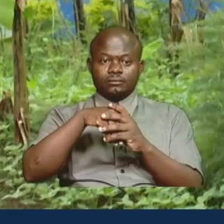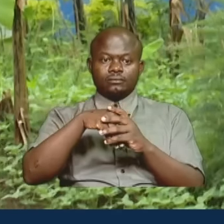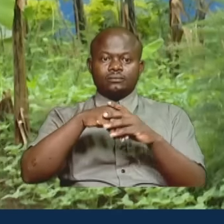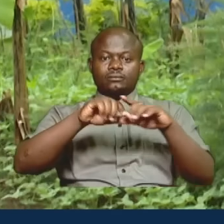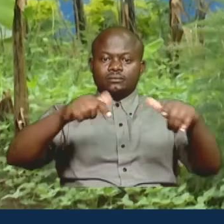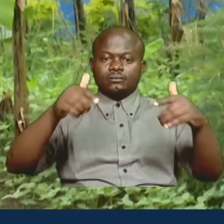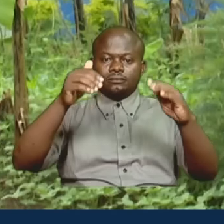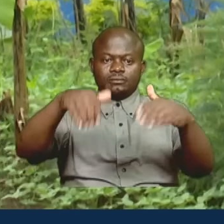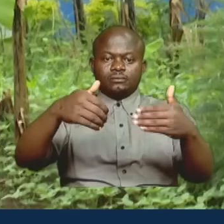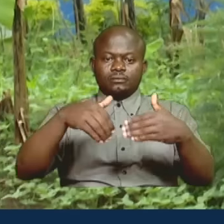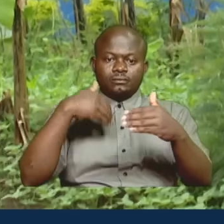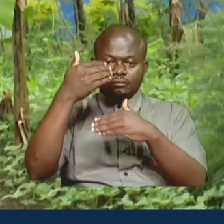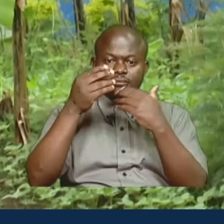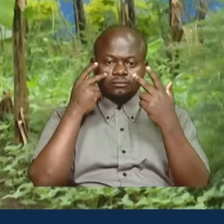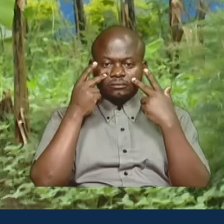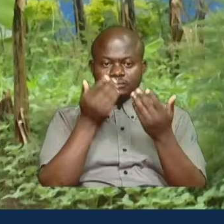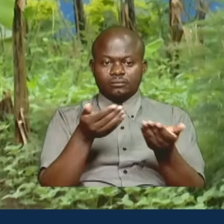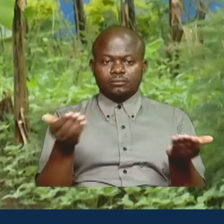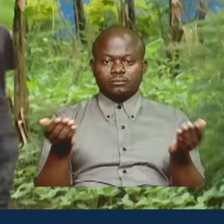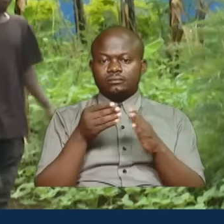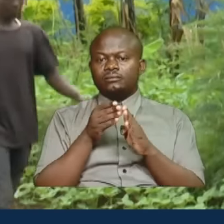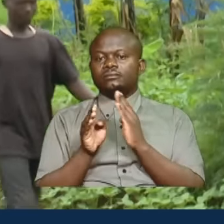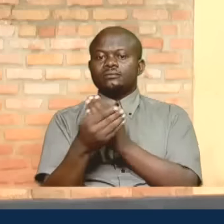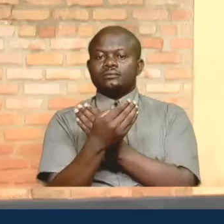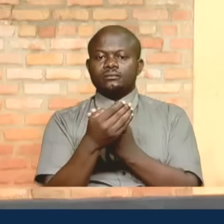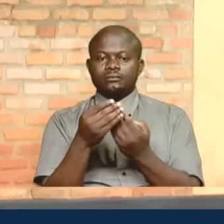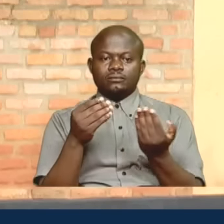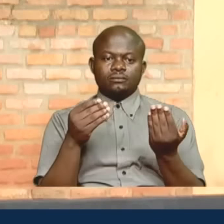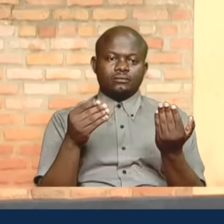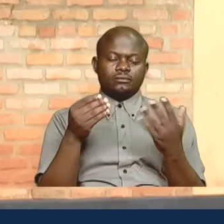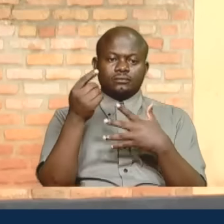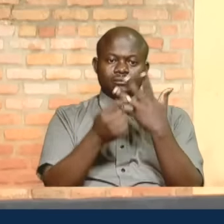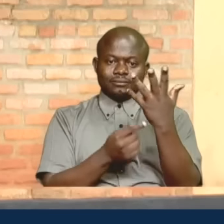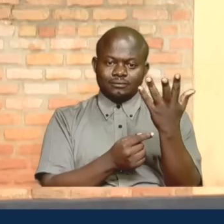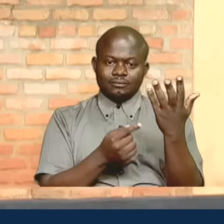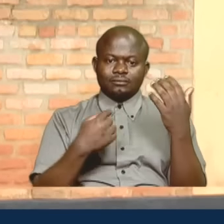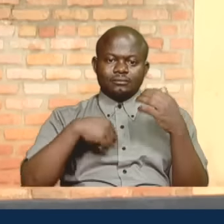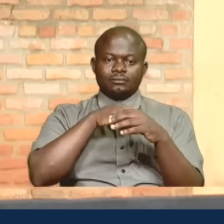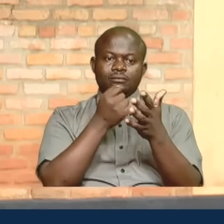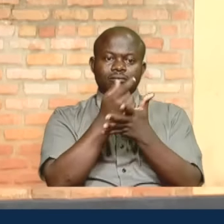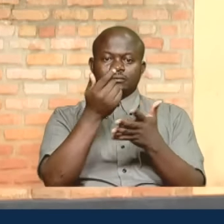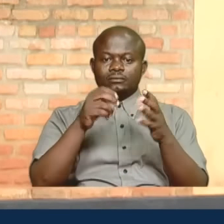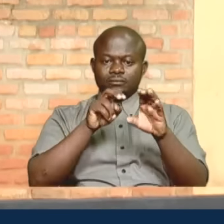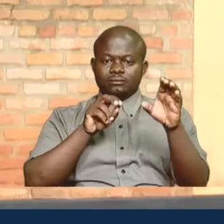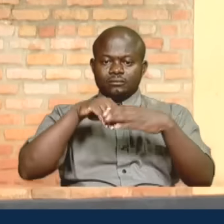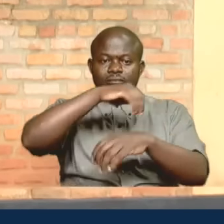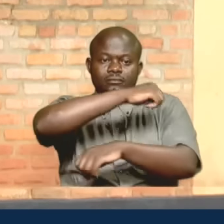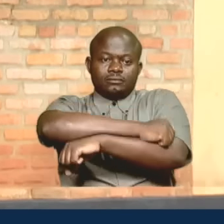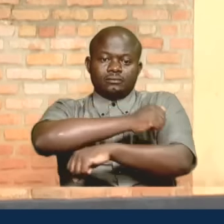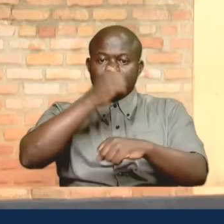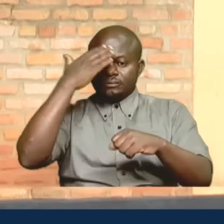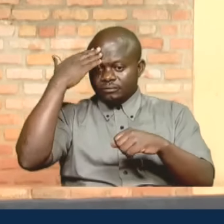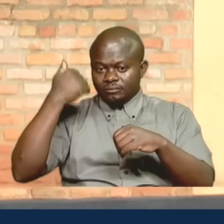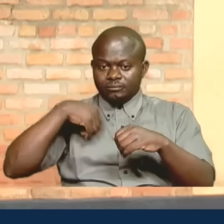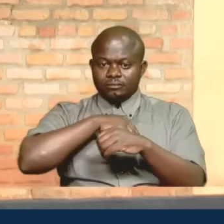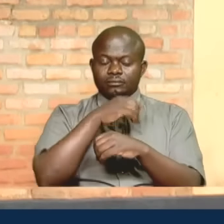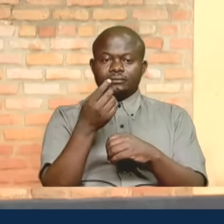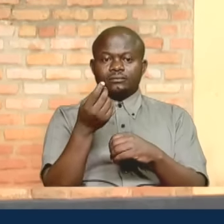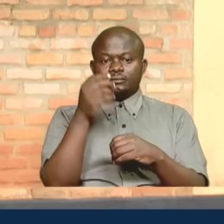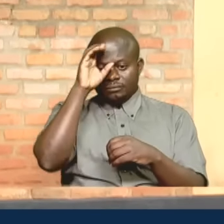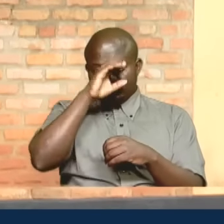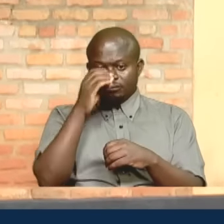guhinga, ugasanga nk'umwana yaciye inyuma yagiye gutobora inzu. Ikintu kituma abana bata ishuri ni ukubera